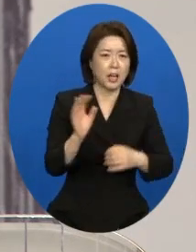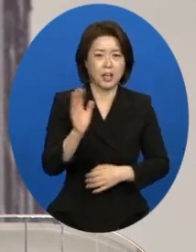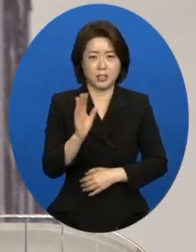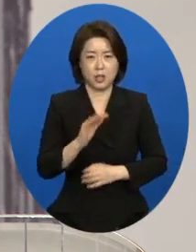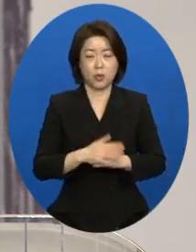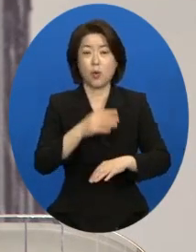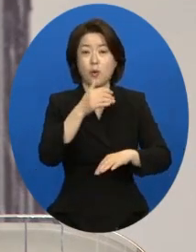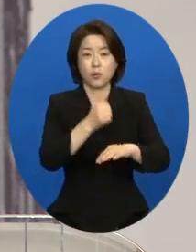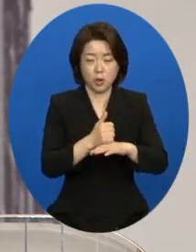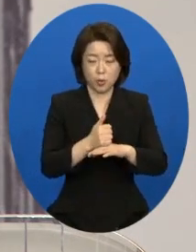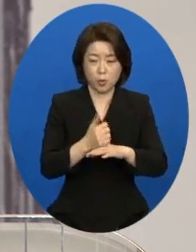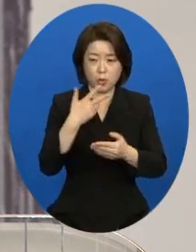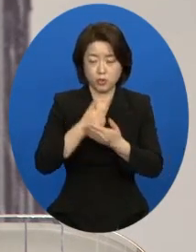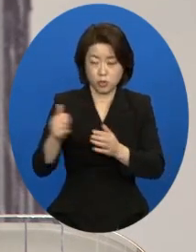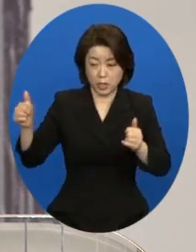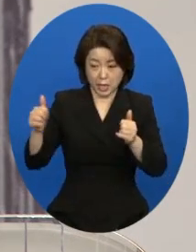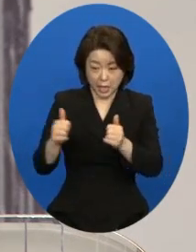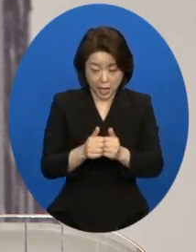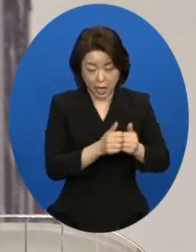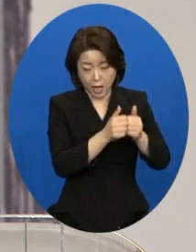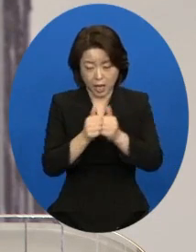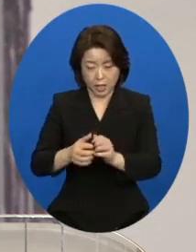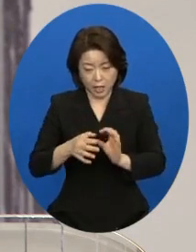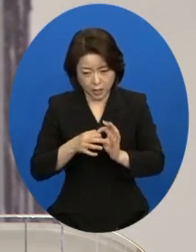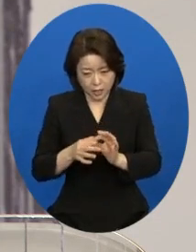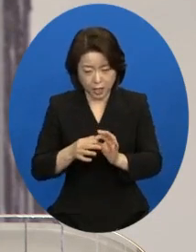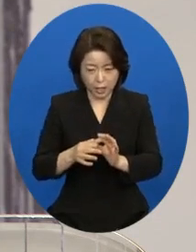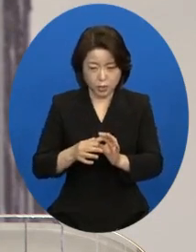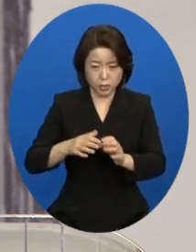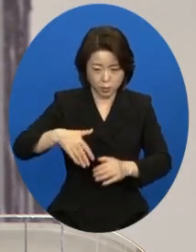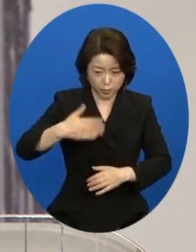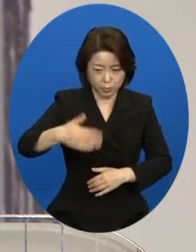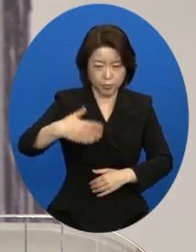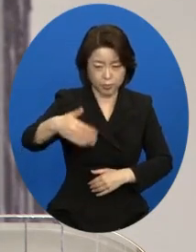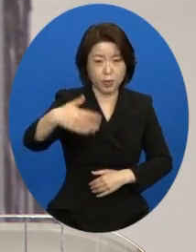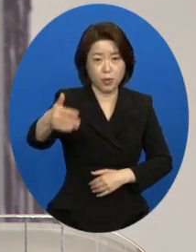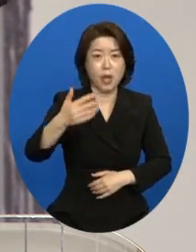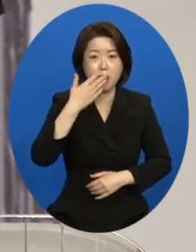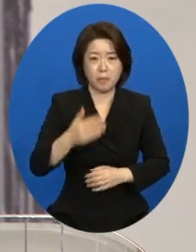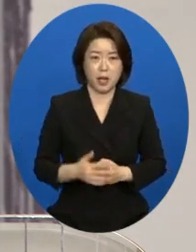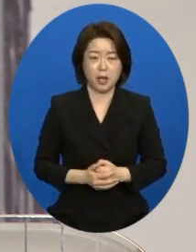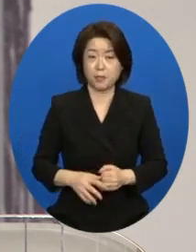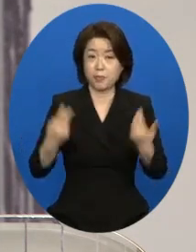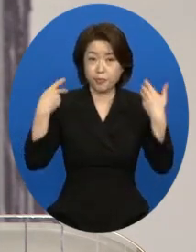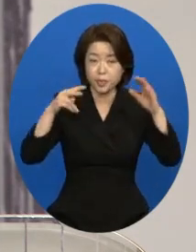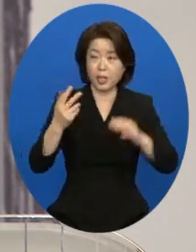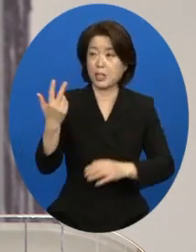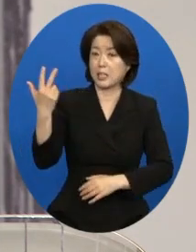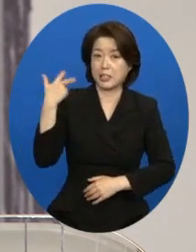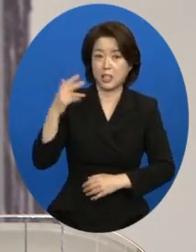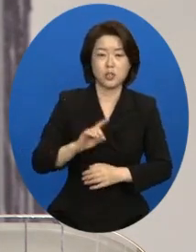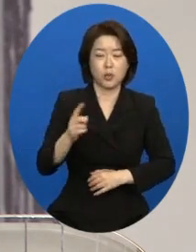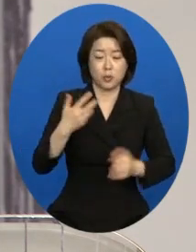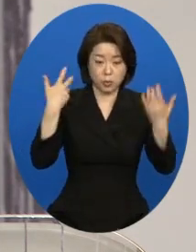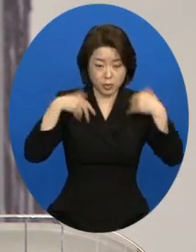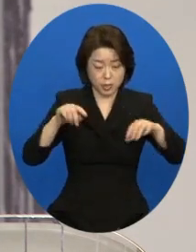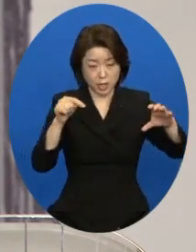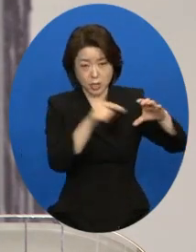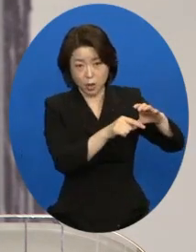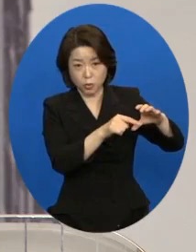결국에는 주님과 함께 계속 나아갈 수 있게 되는 거예요. 다니엘이 지난주에 어떻게 사자굴에